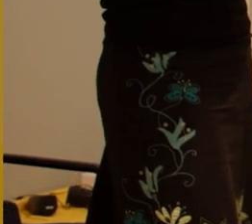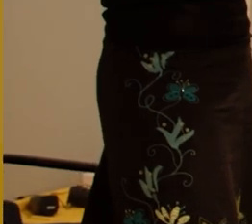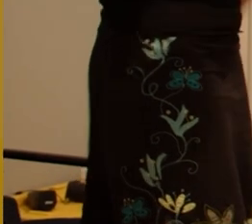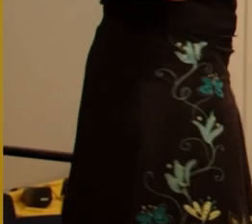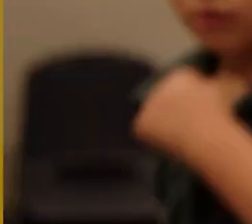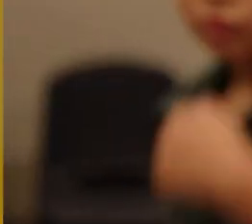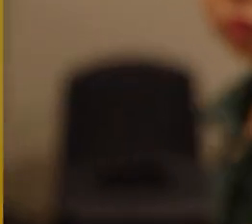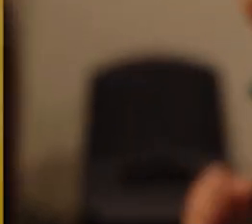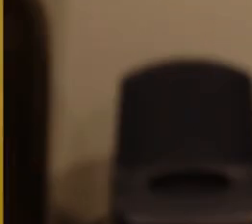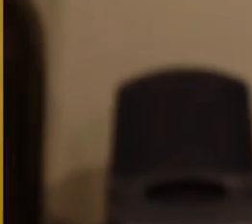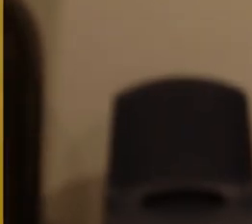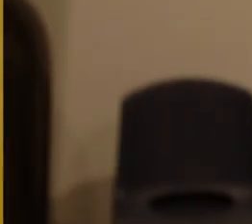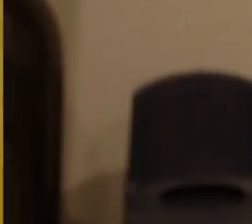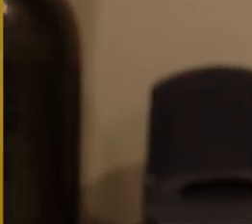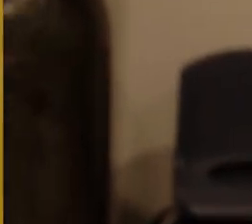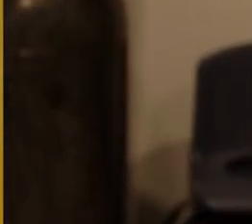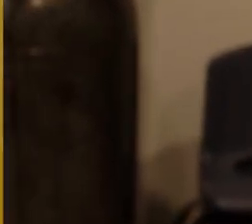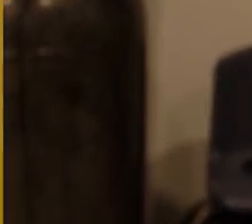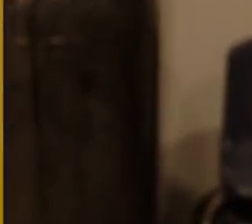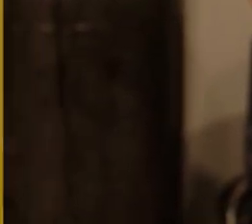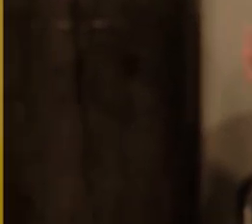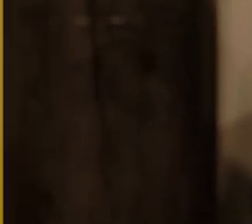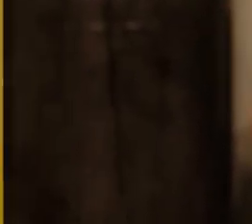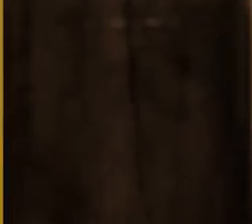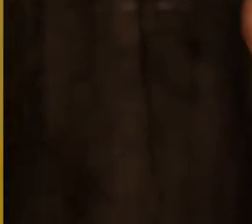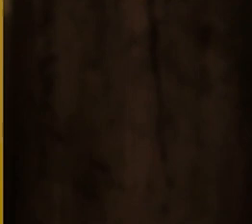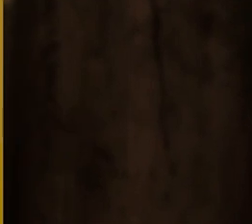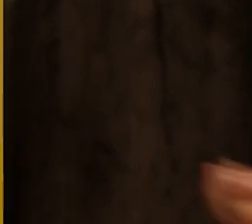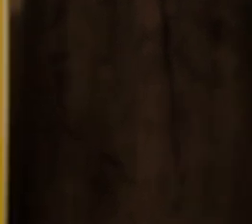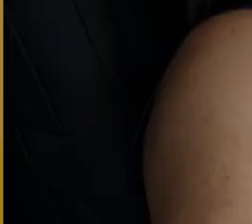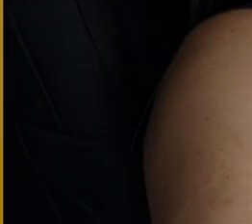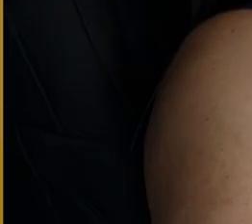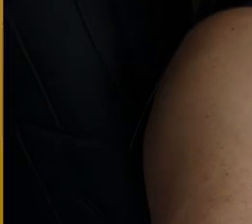en association aux tribus indiennes Pointe-aux-Chênes. Ça fait vers